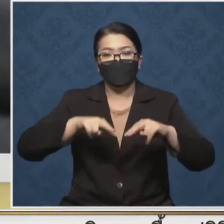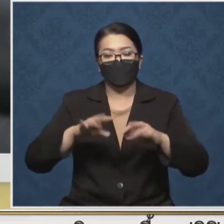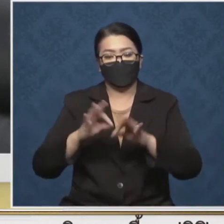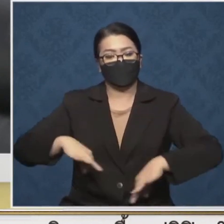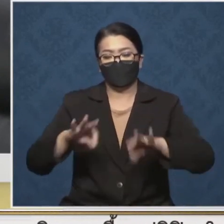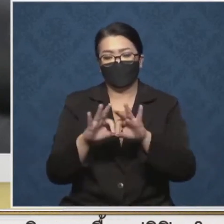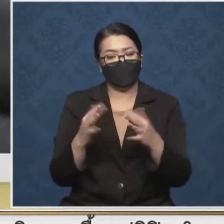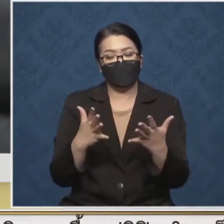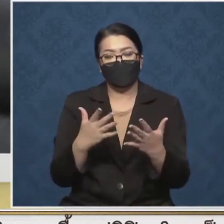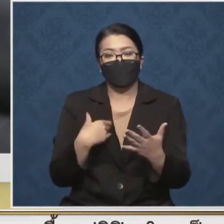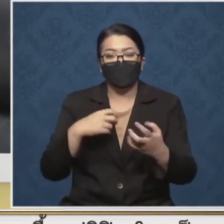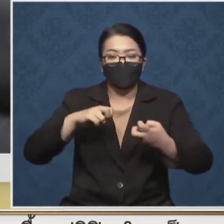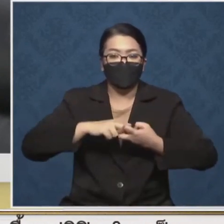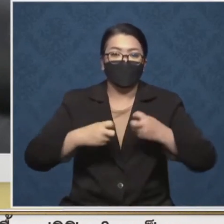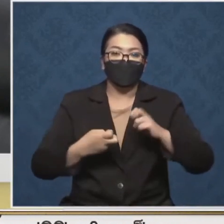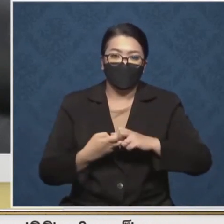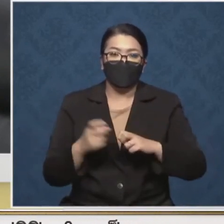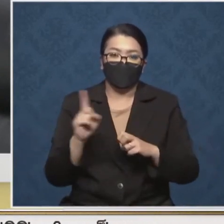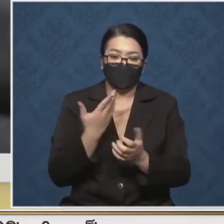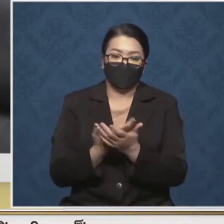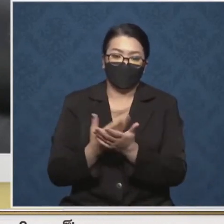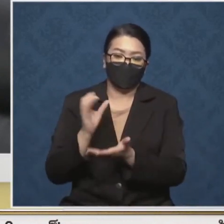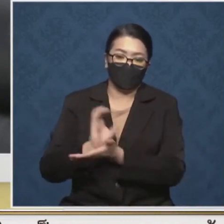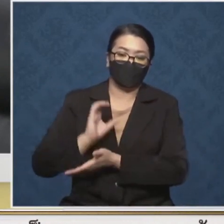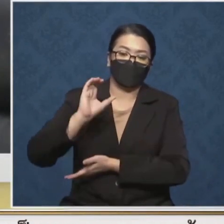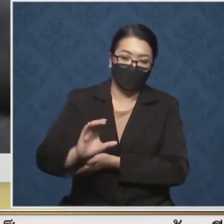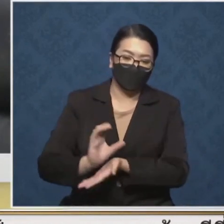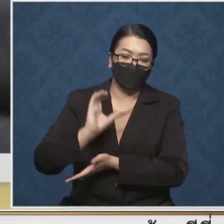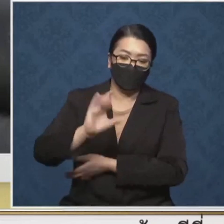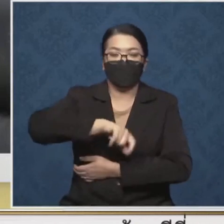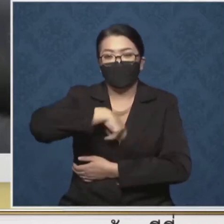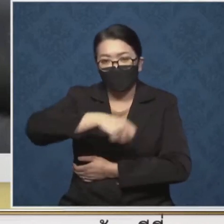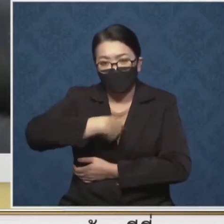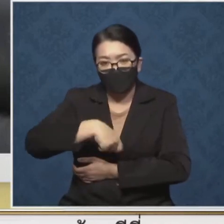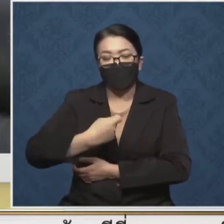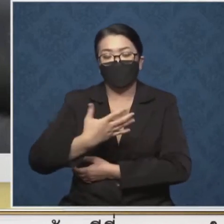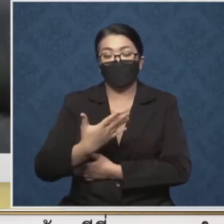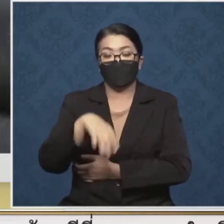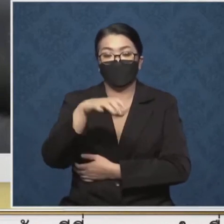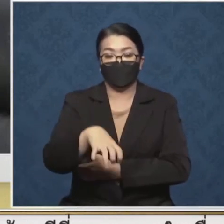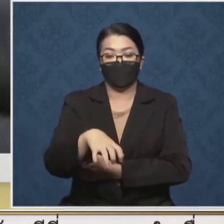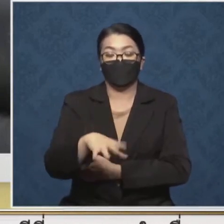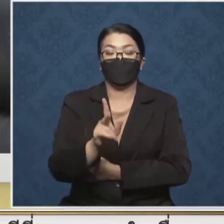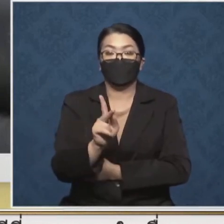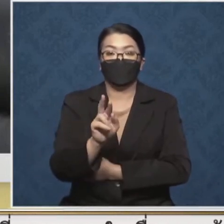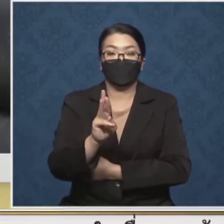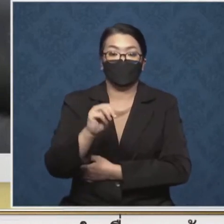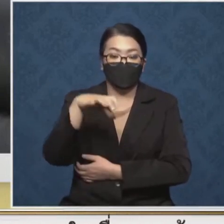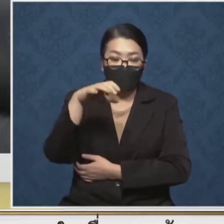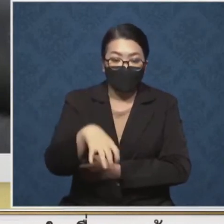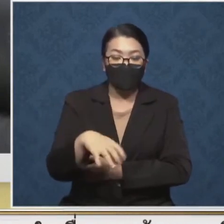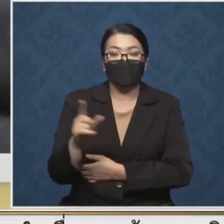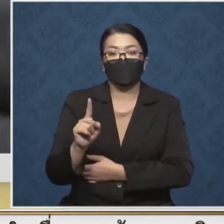จำเป็นนะคะจะทำใหเกิดปัญหาใทางงบประมาณเกิดขึ้นด้วยค่ะและเมอหน่วยงานมสถานะเป็กลมนะคะสิ่ทจะ